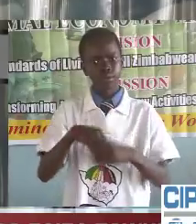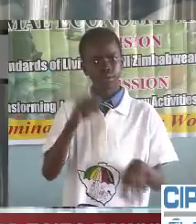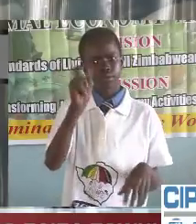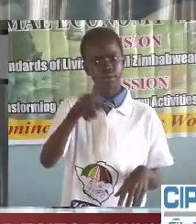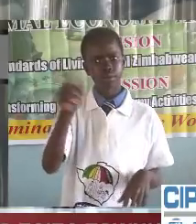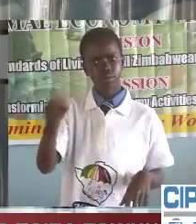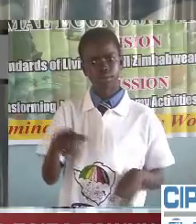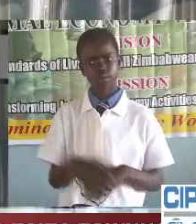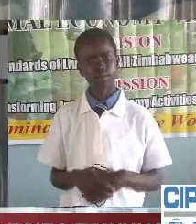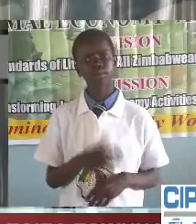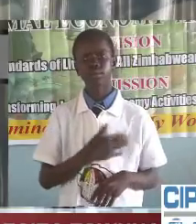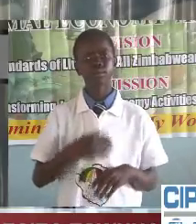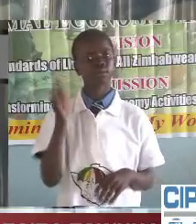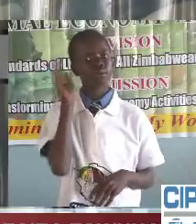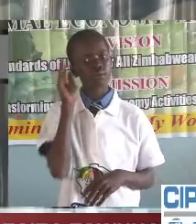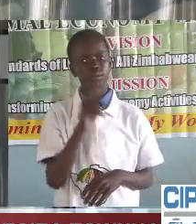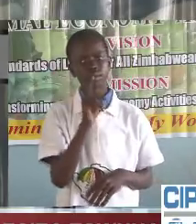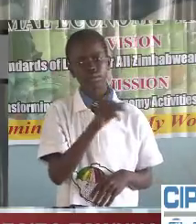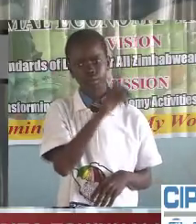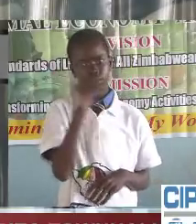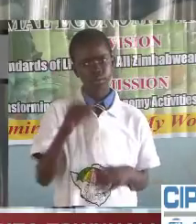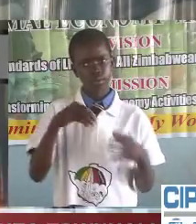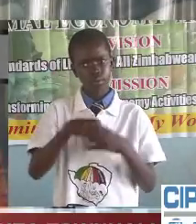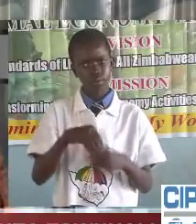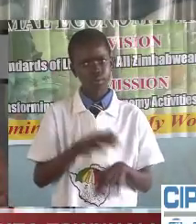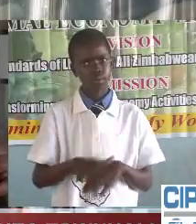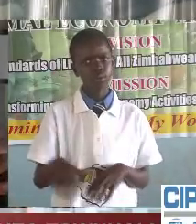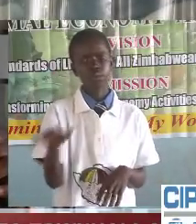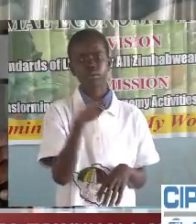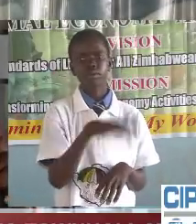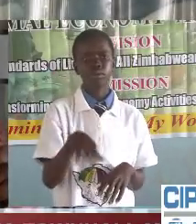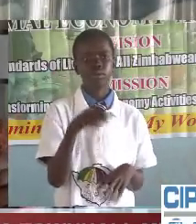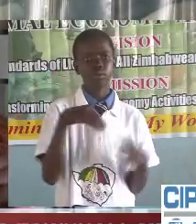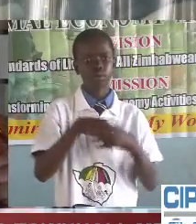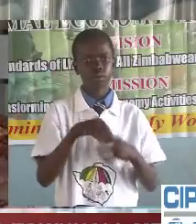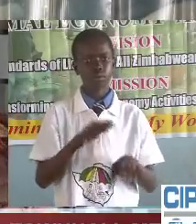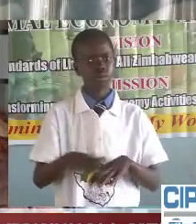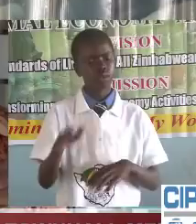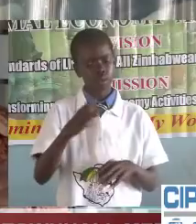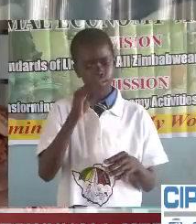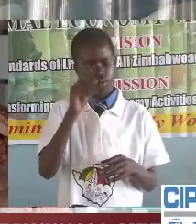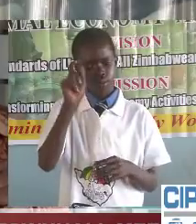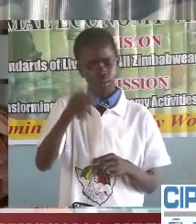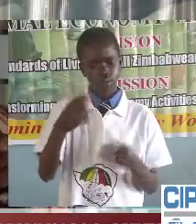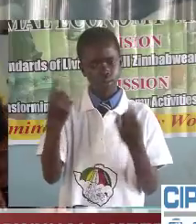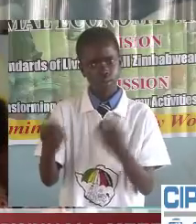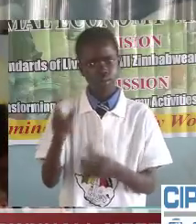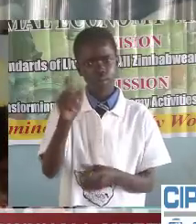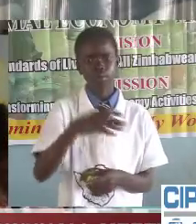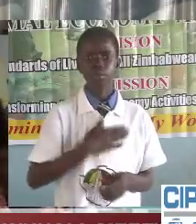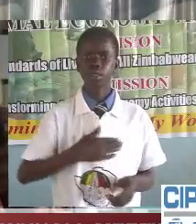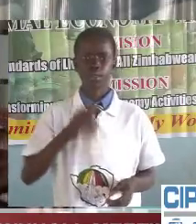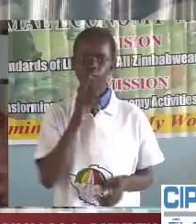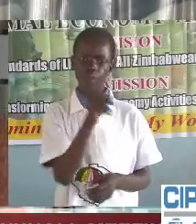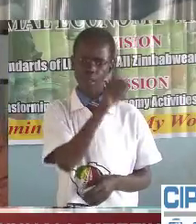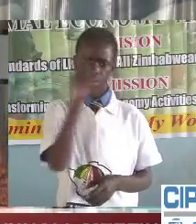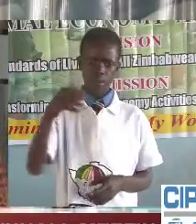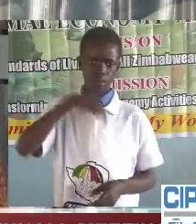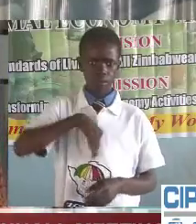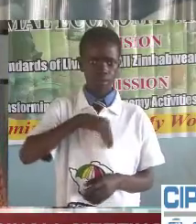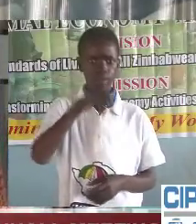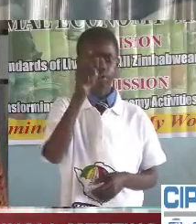kuti munzwe kusununguka kubvunza zviri pakati kati chaipo pemoyo yenyu, nekuti mukaregedza kuzvibvunza